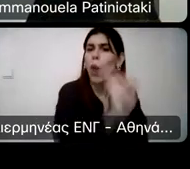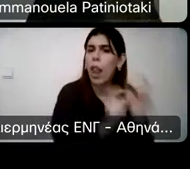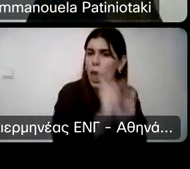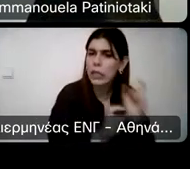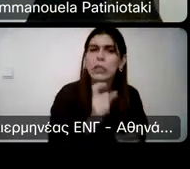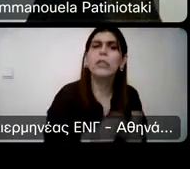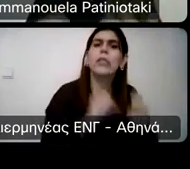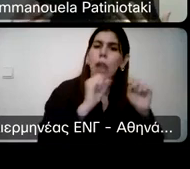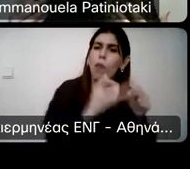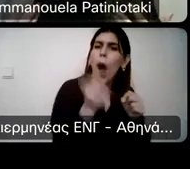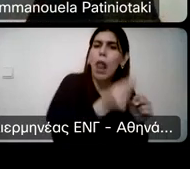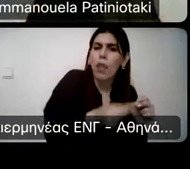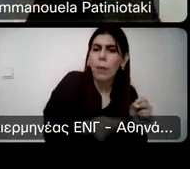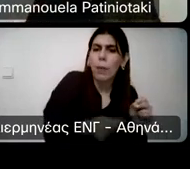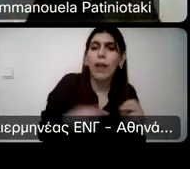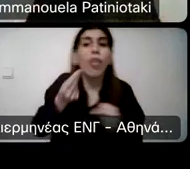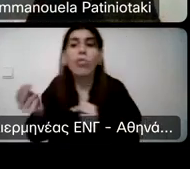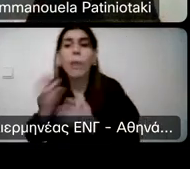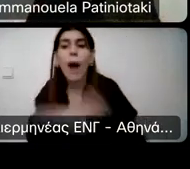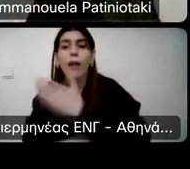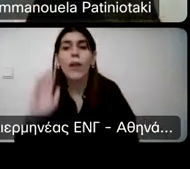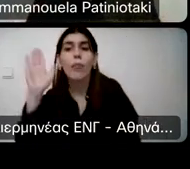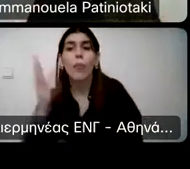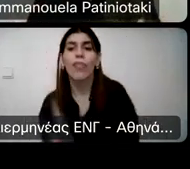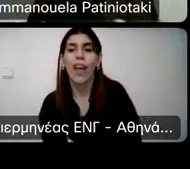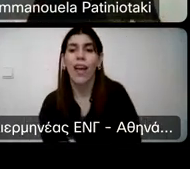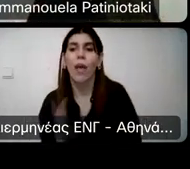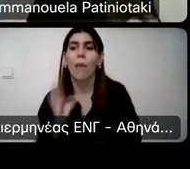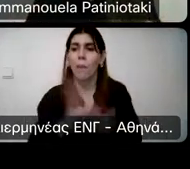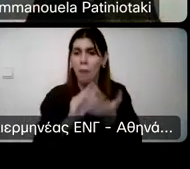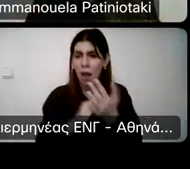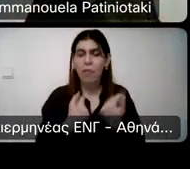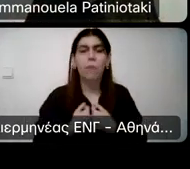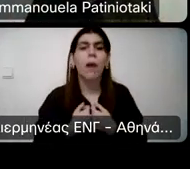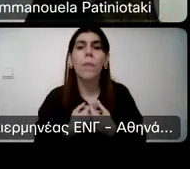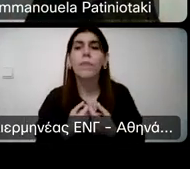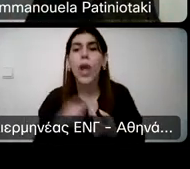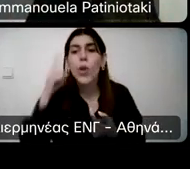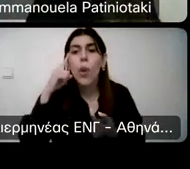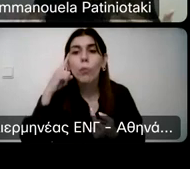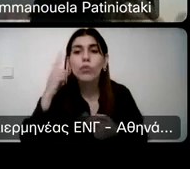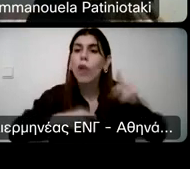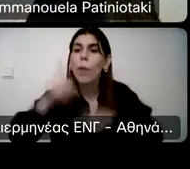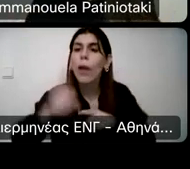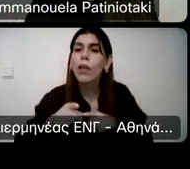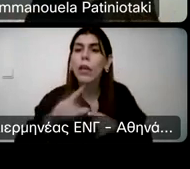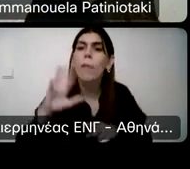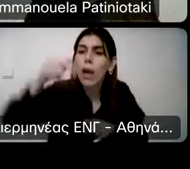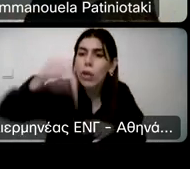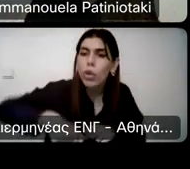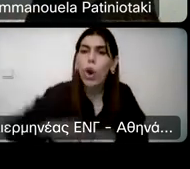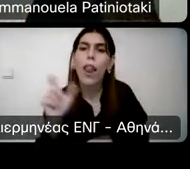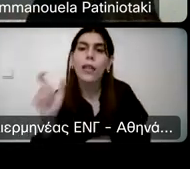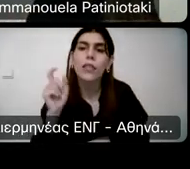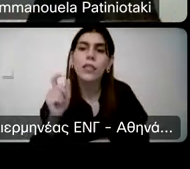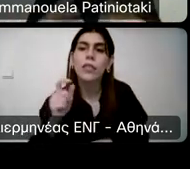ακόμα. Είναι πάρα πολλοί ο κόσμος που δεν έχει καταλάβει, για παράδειγμα, ότι δεν υπάρχουν κοφάλαλοι άνθρωποι και χρησιμοποιεί τον όρο